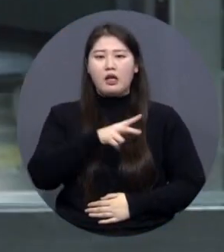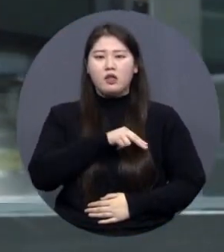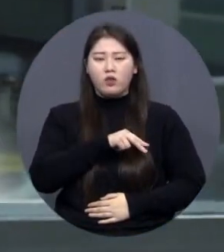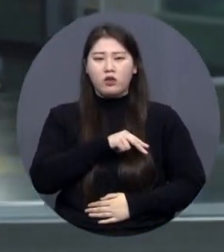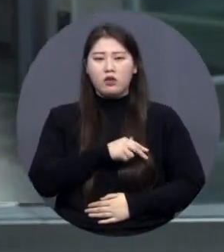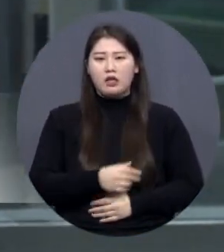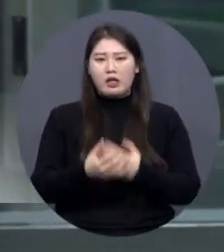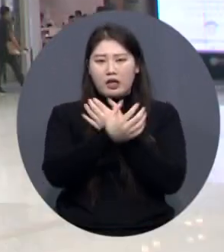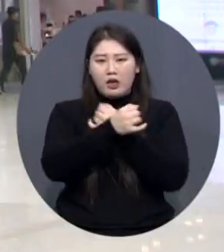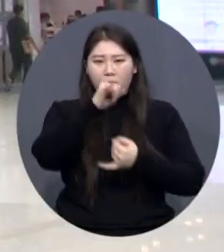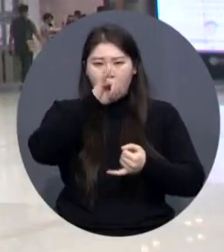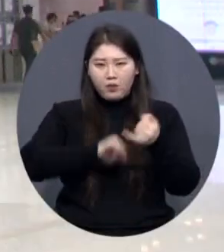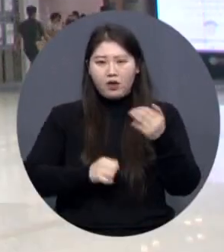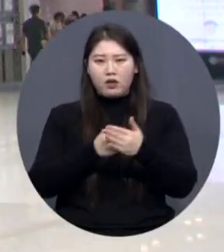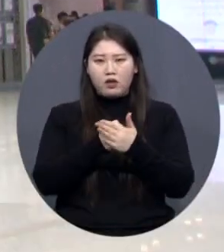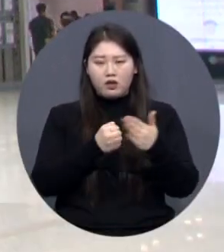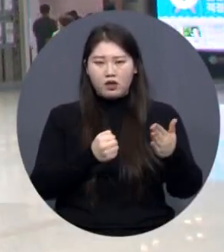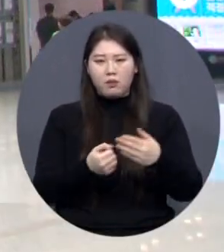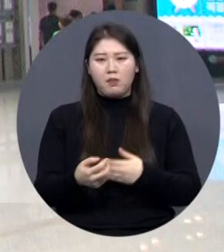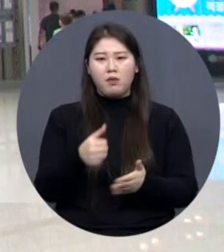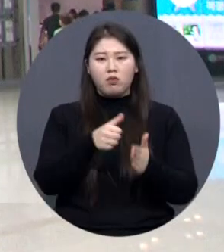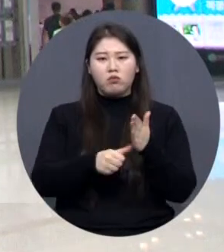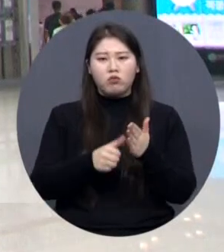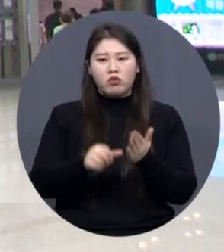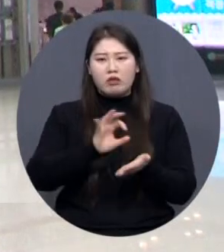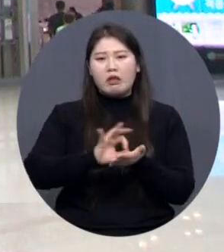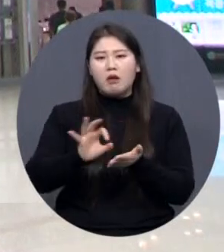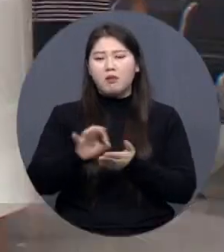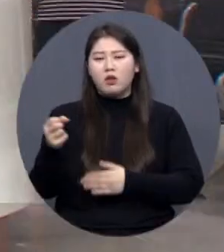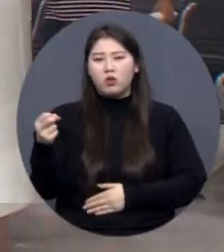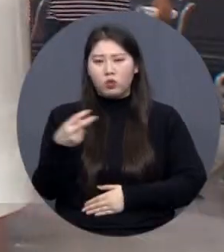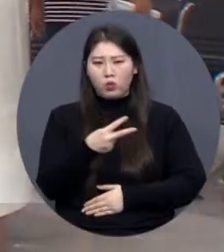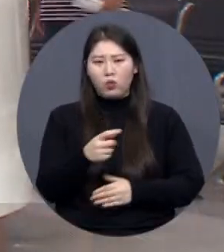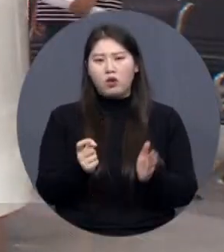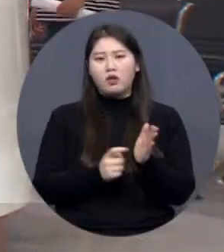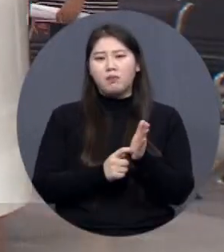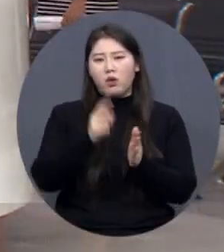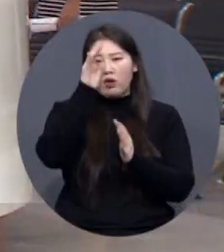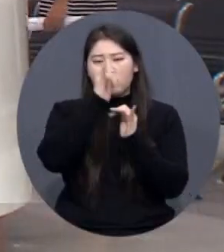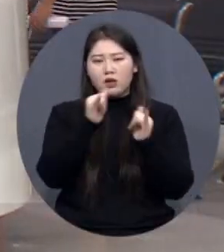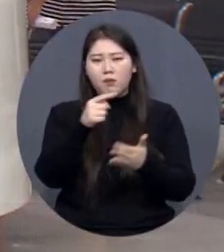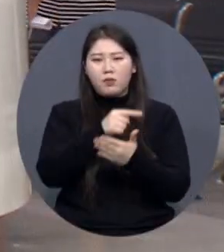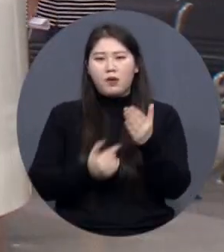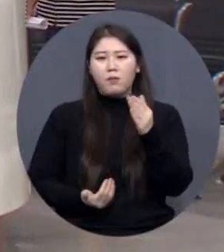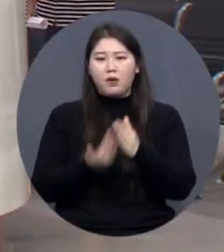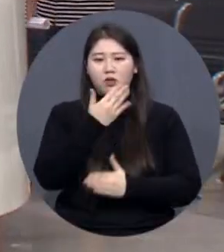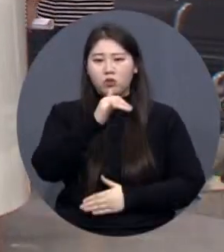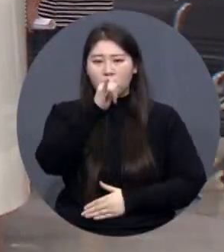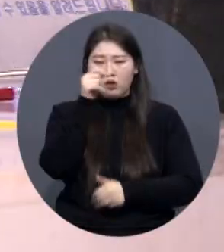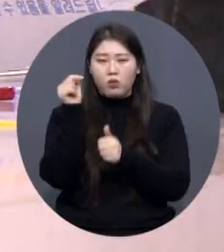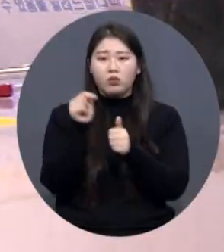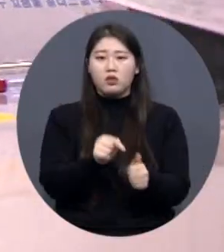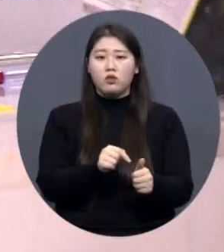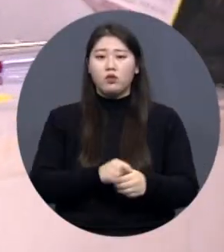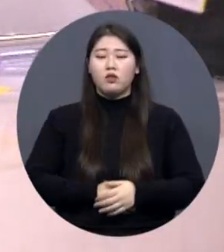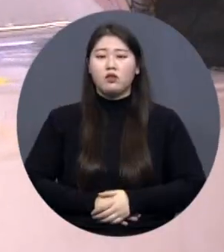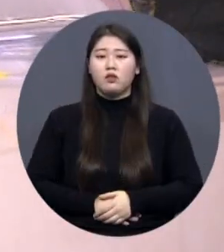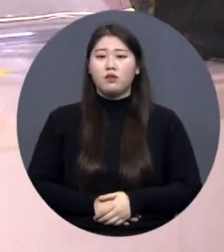예약 부도로 의료 인력과 자원 낭비는 물론 진료가 급한 환자에게 피해가 발생할 수 있다고